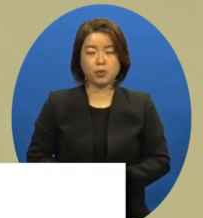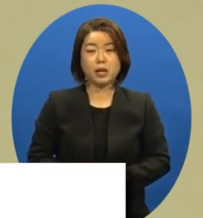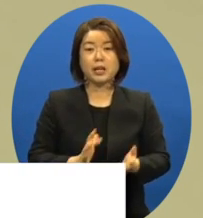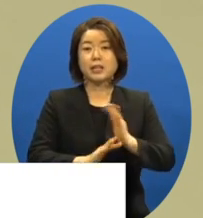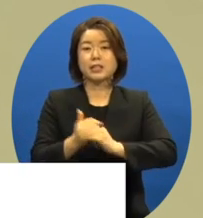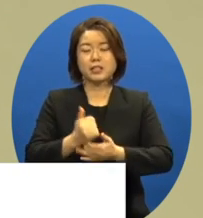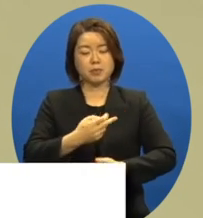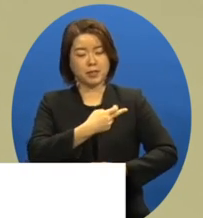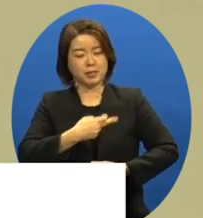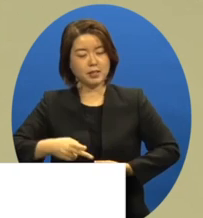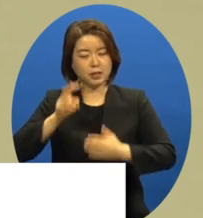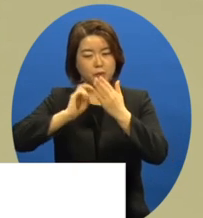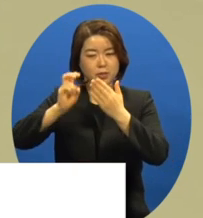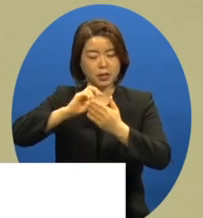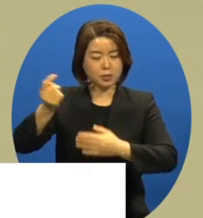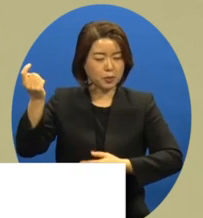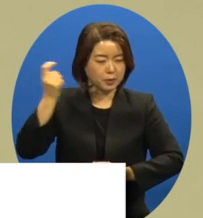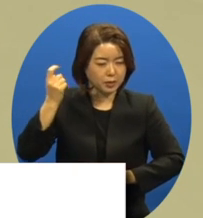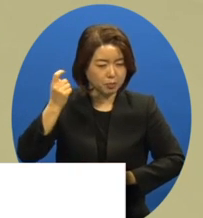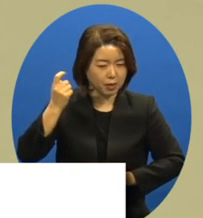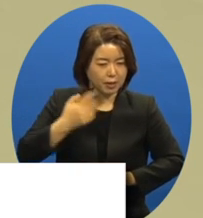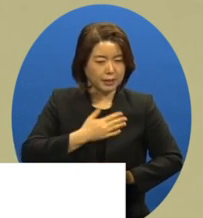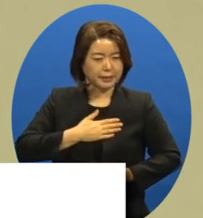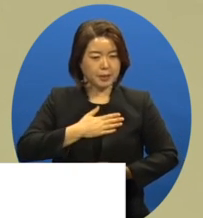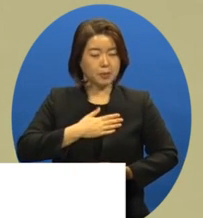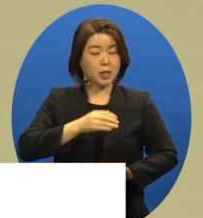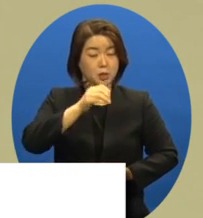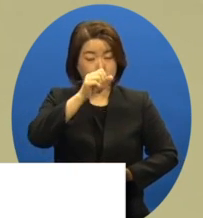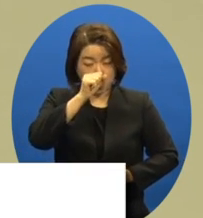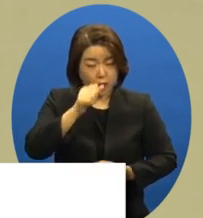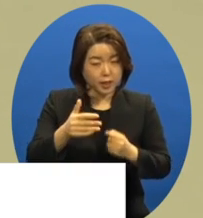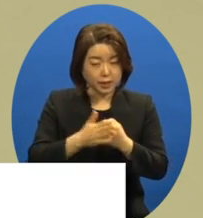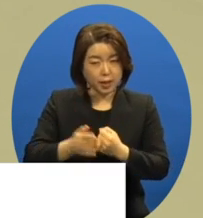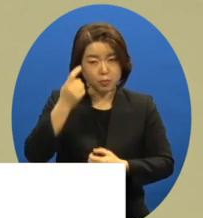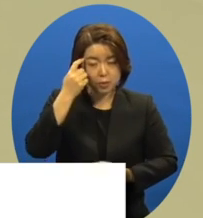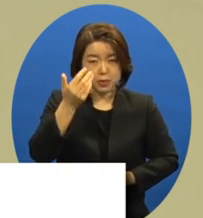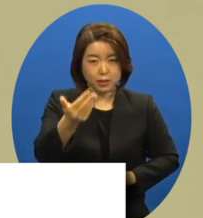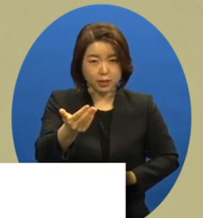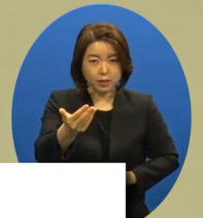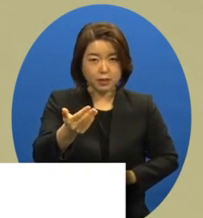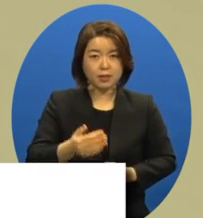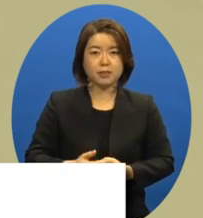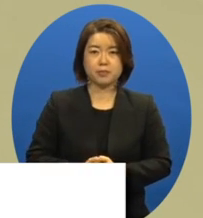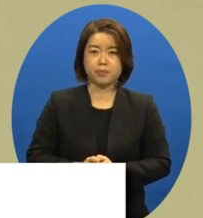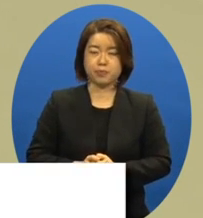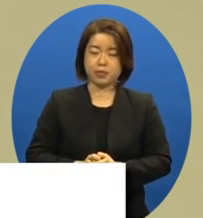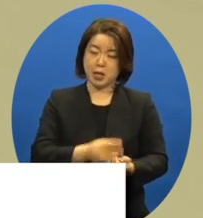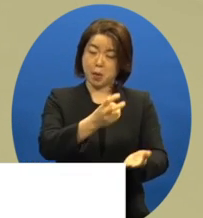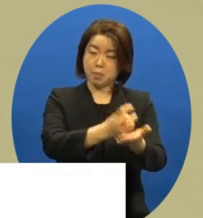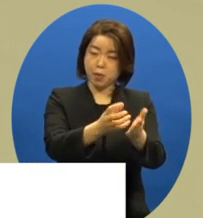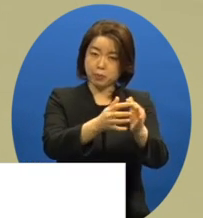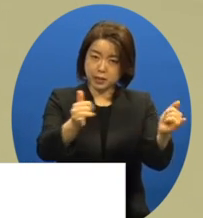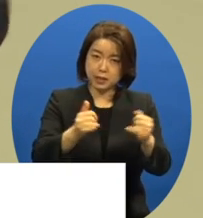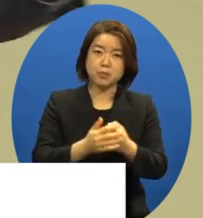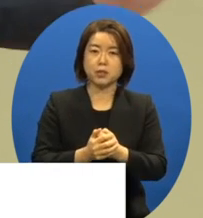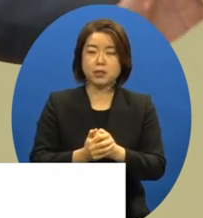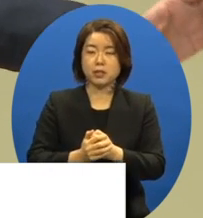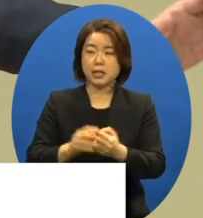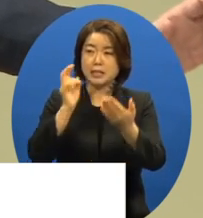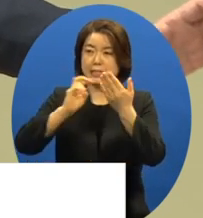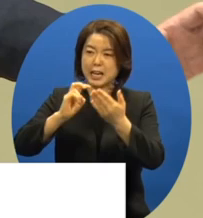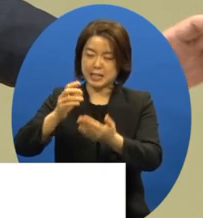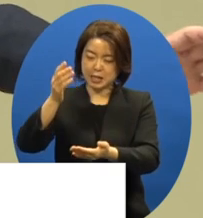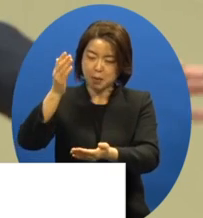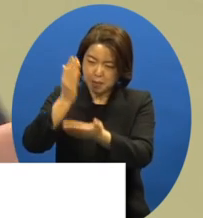찬송을 들으시면서 기분이 아주 좋으셨기 때문에 그렇게 하신 걸까요? 바리새인들이 찬송하지